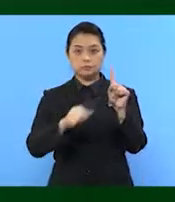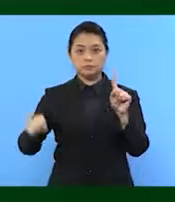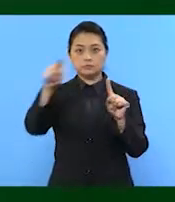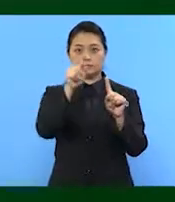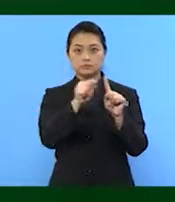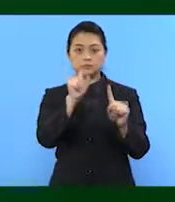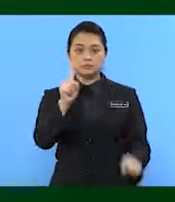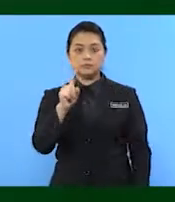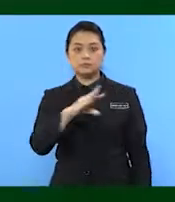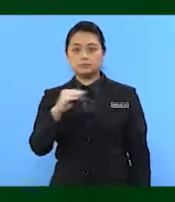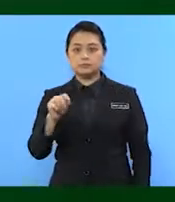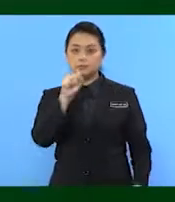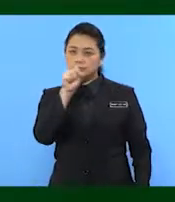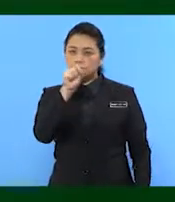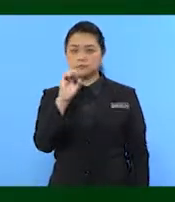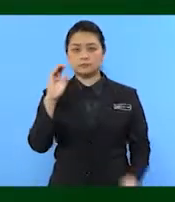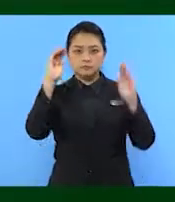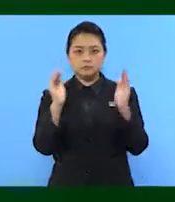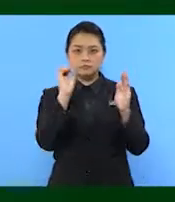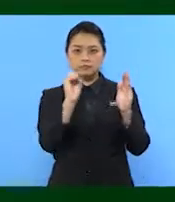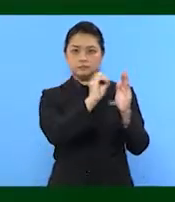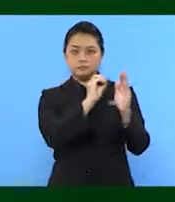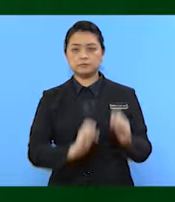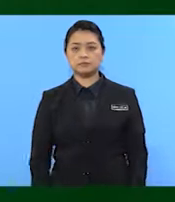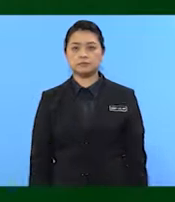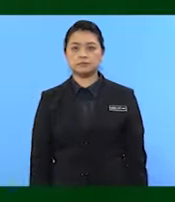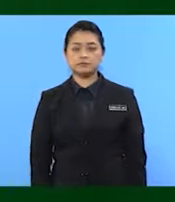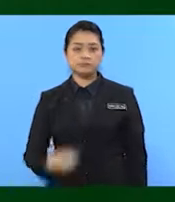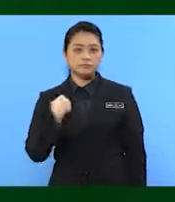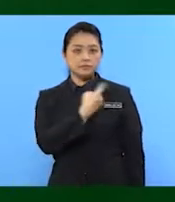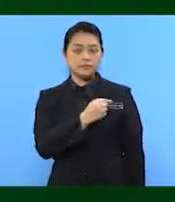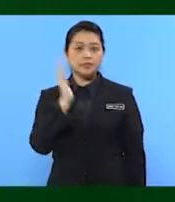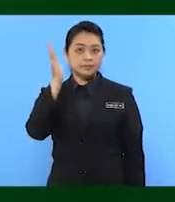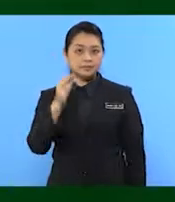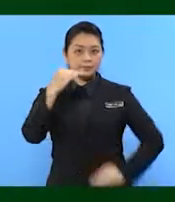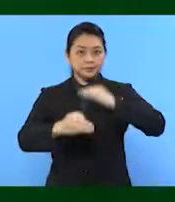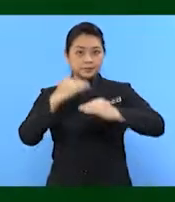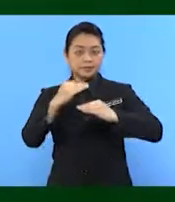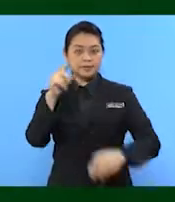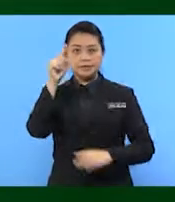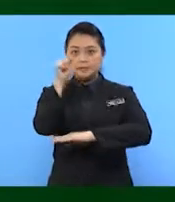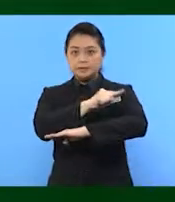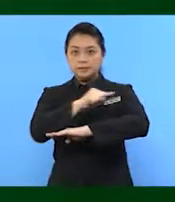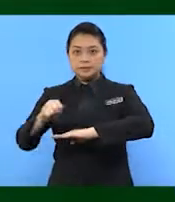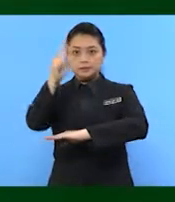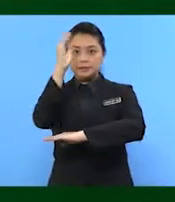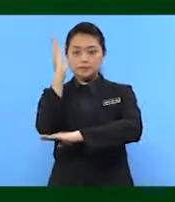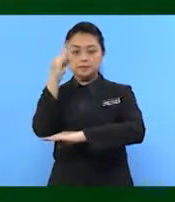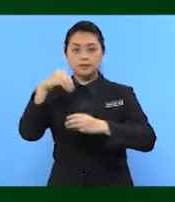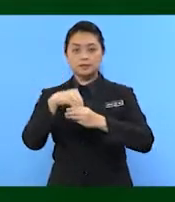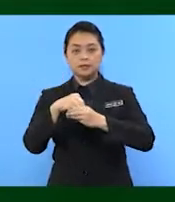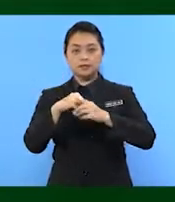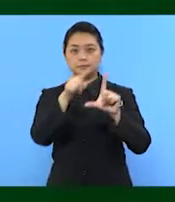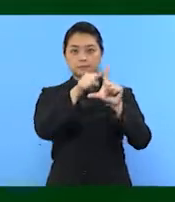dan berpusat di asalan sifar-sifar. Kita akan membina segitiga bersudut tegak dalam